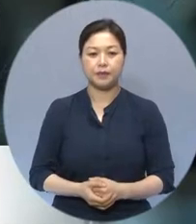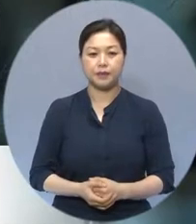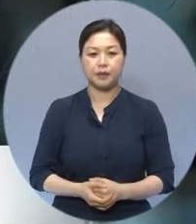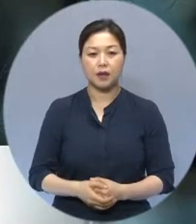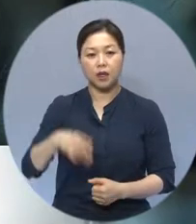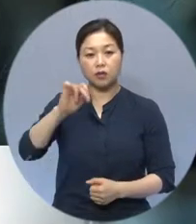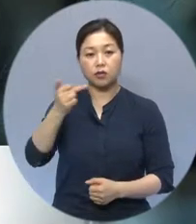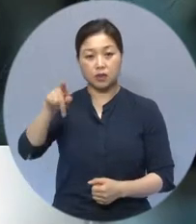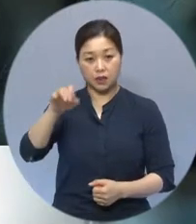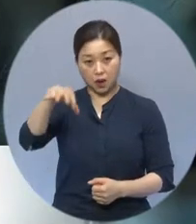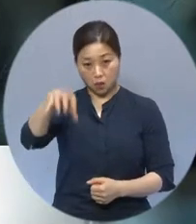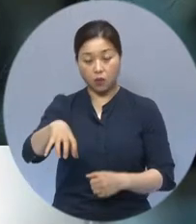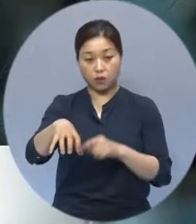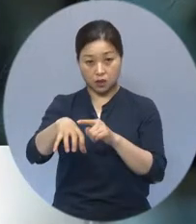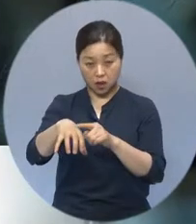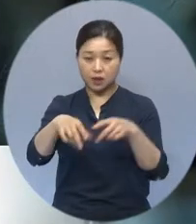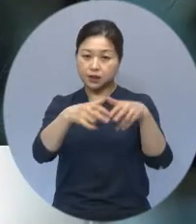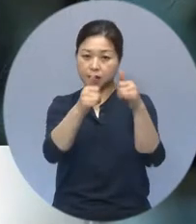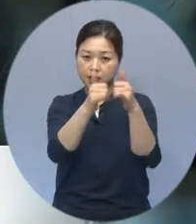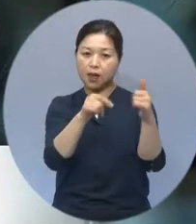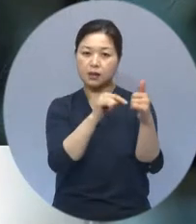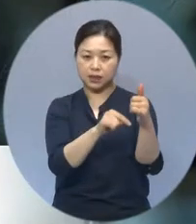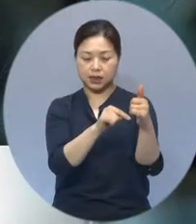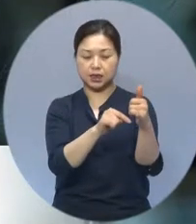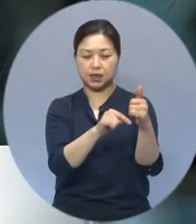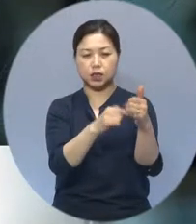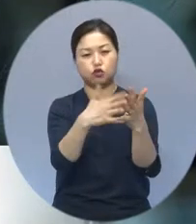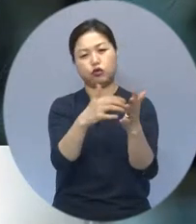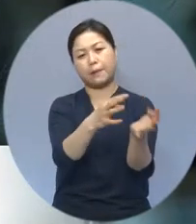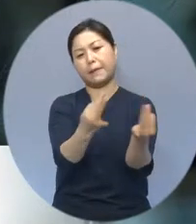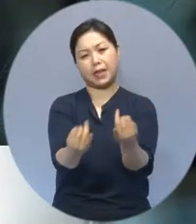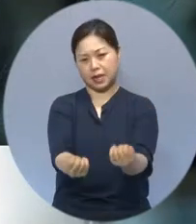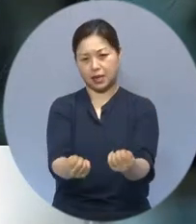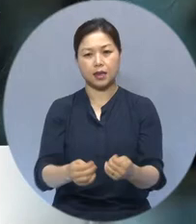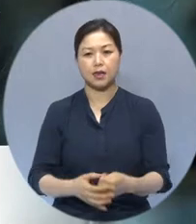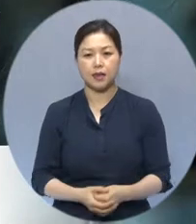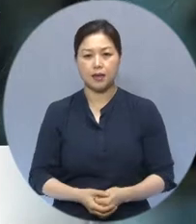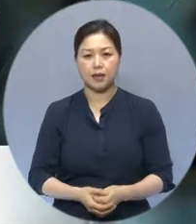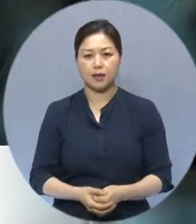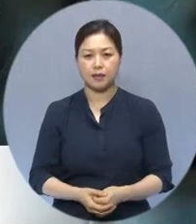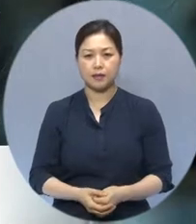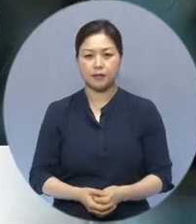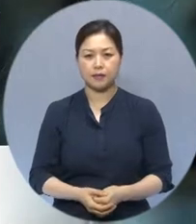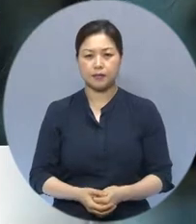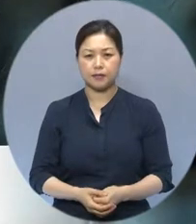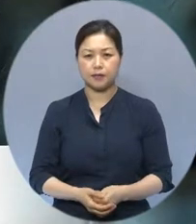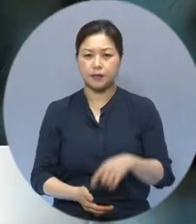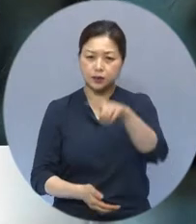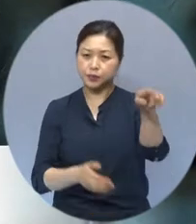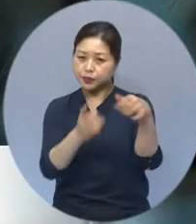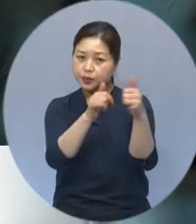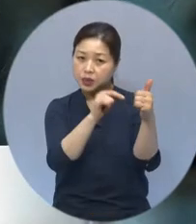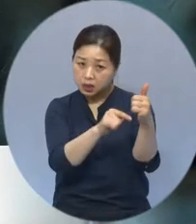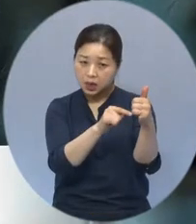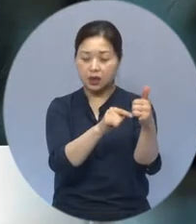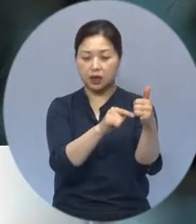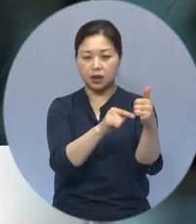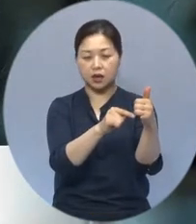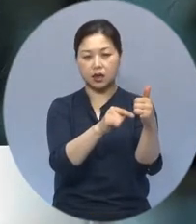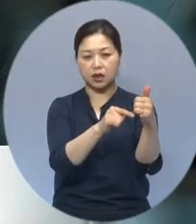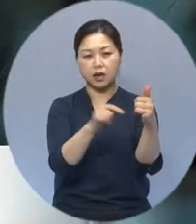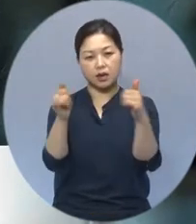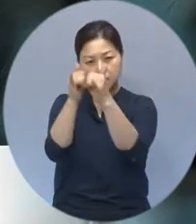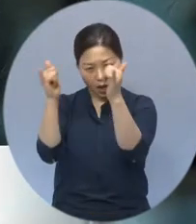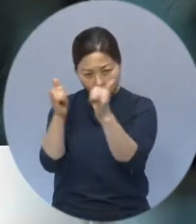저희들 순창에 장애인들이 꽤 많은 분이 계시는데, 그분들을